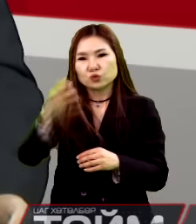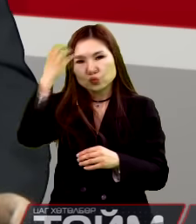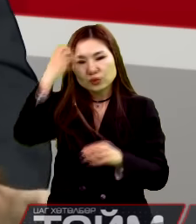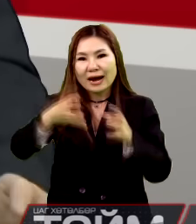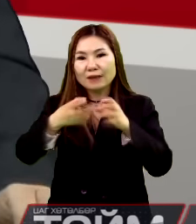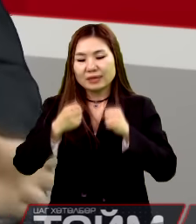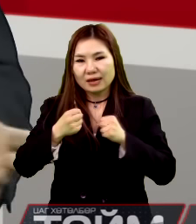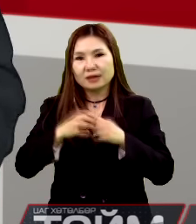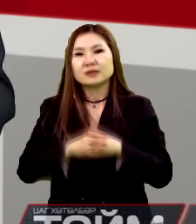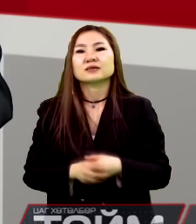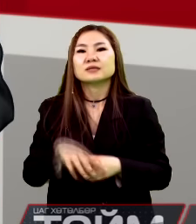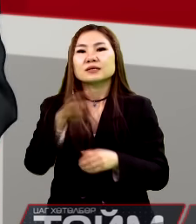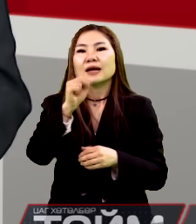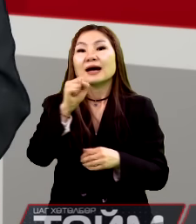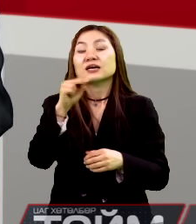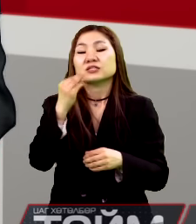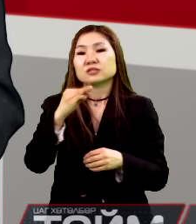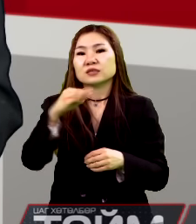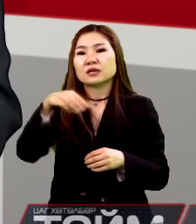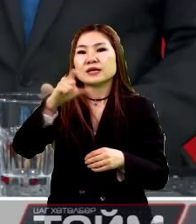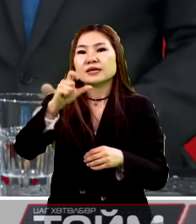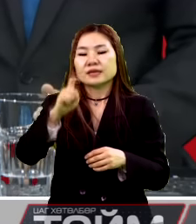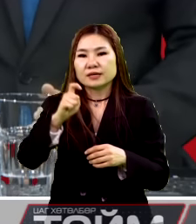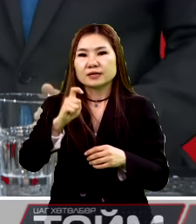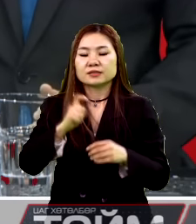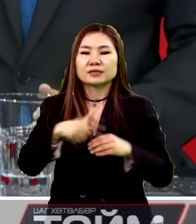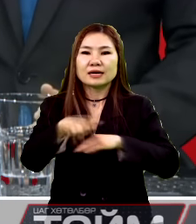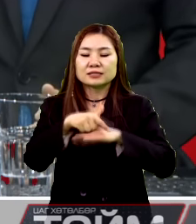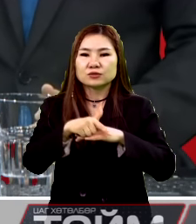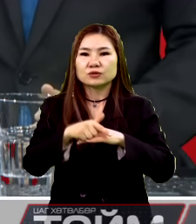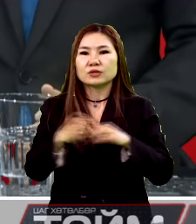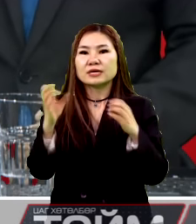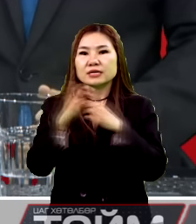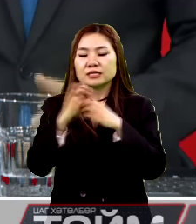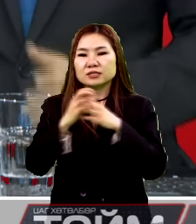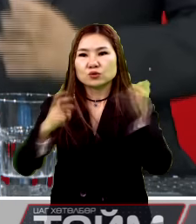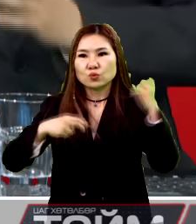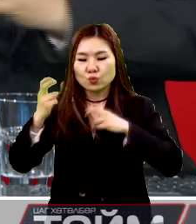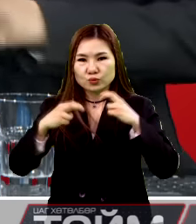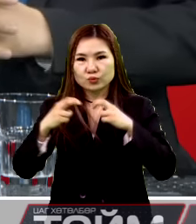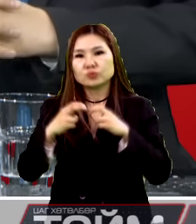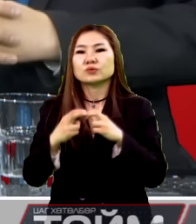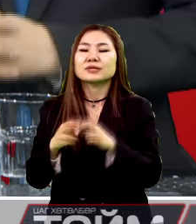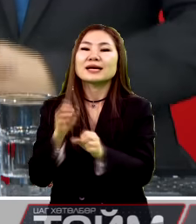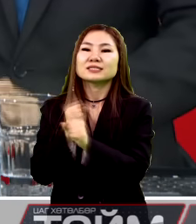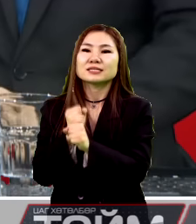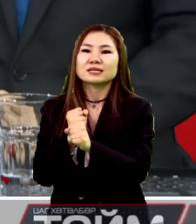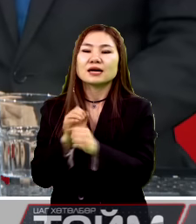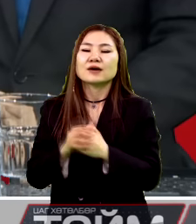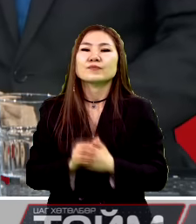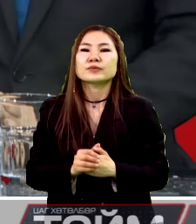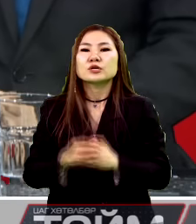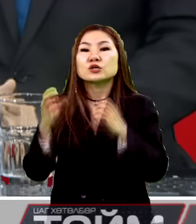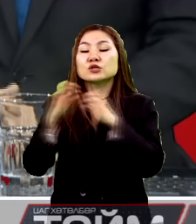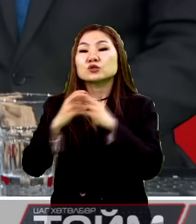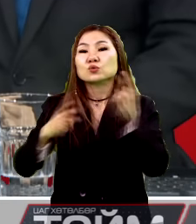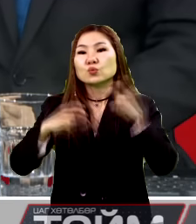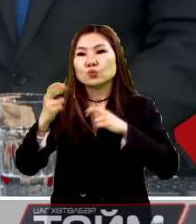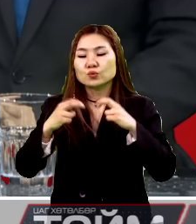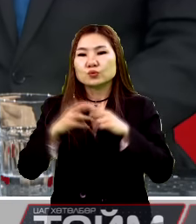тийм ээ. За ачид ихт гэдэг энэ компани хаана үйл ажиллагаа явуулдаг вэ гэвэл Эрдэнэт үйлдвэрийн одоо овоолгон дээр одоо ажилладаг. Тэгээ энэ